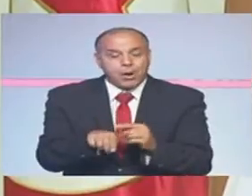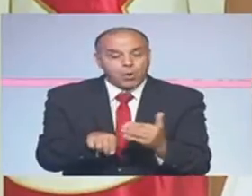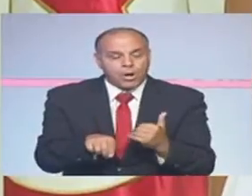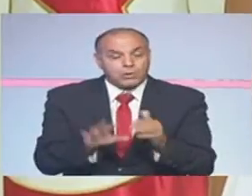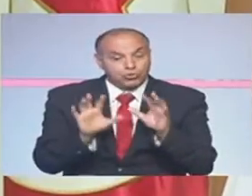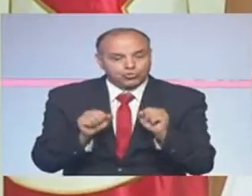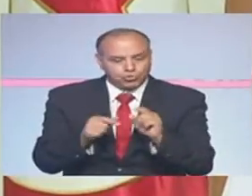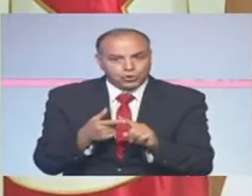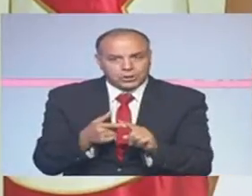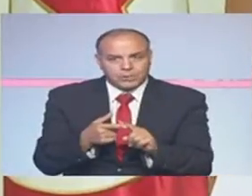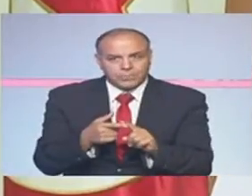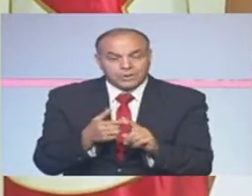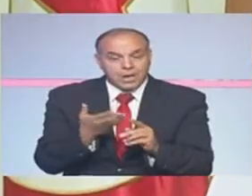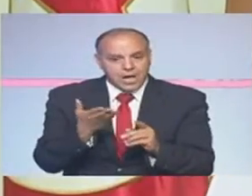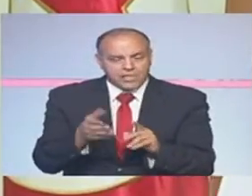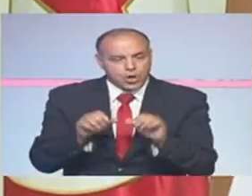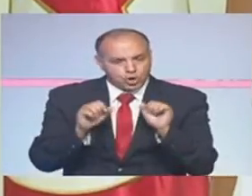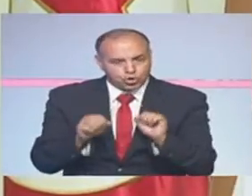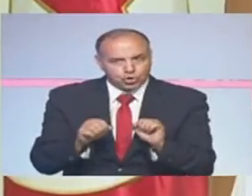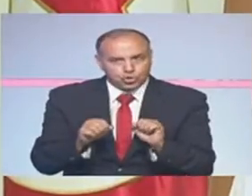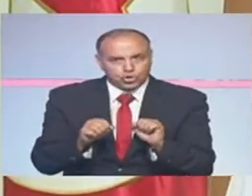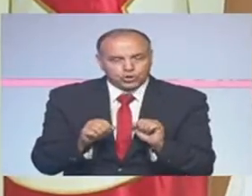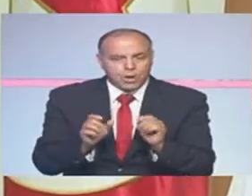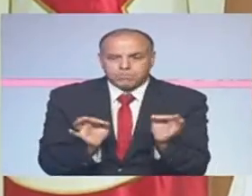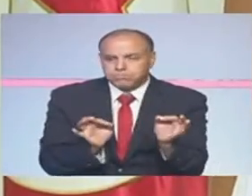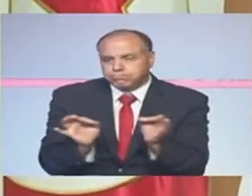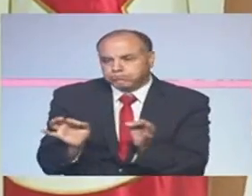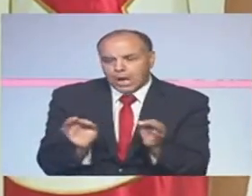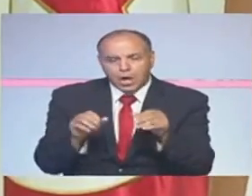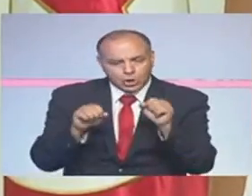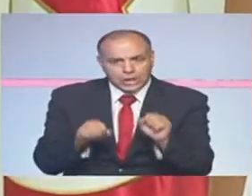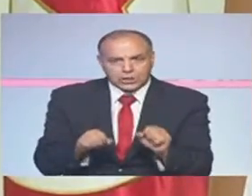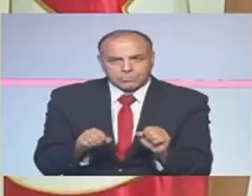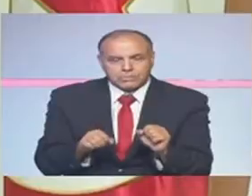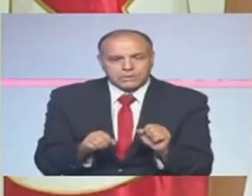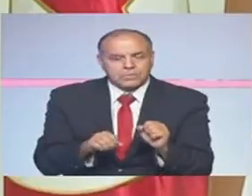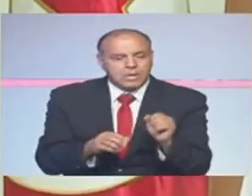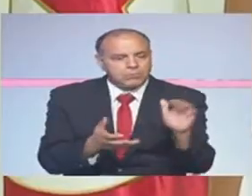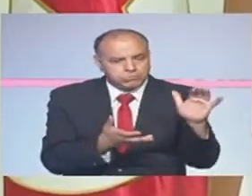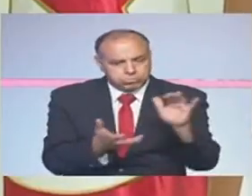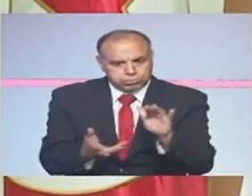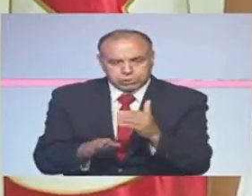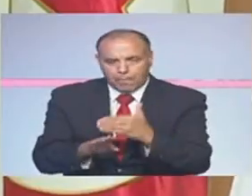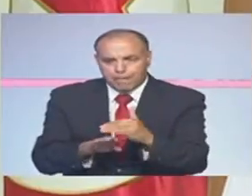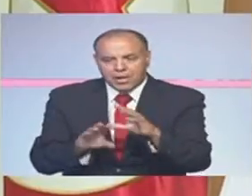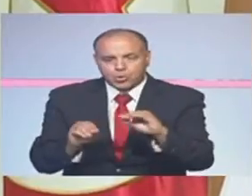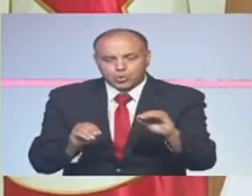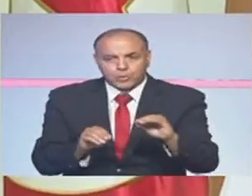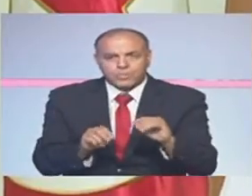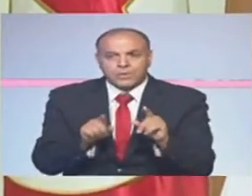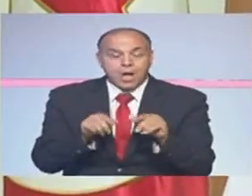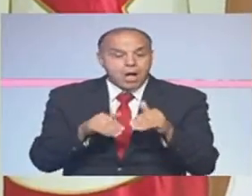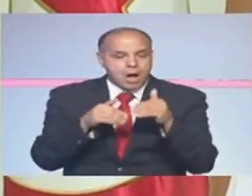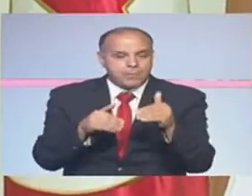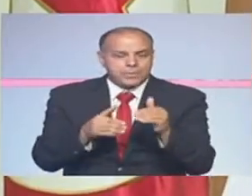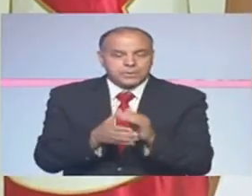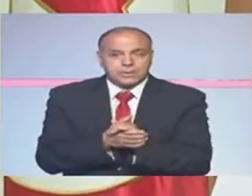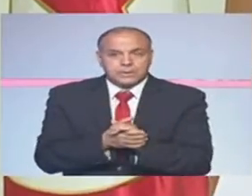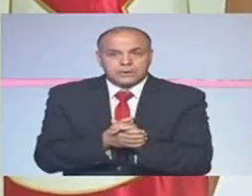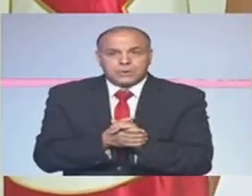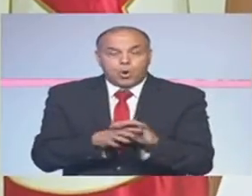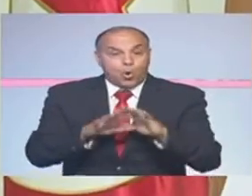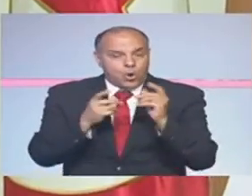قبل وقوعها وهكذا كان من التحكم في مازق التزويد ولا العرف بالسوق وبالتالي يعني يكون